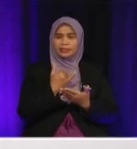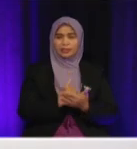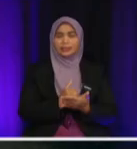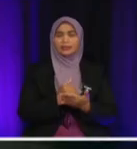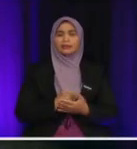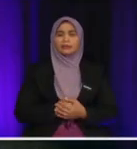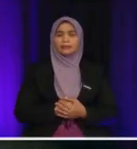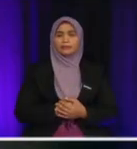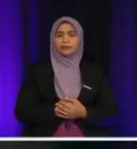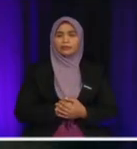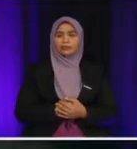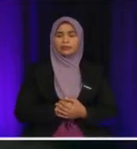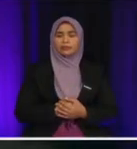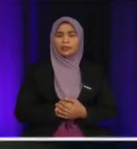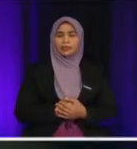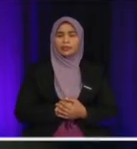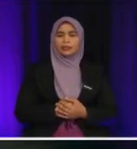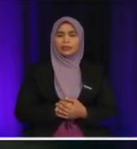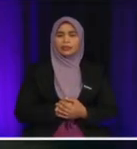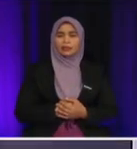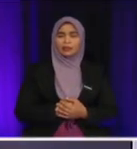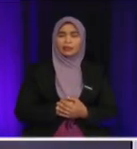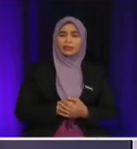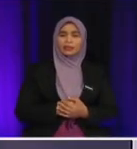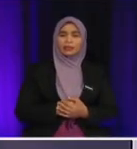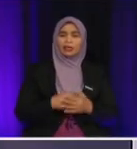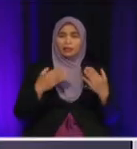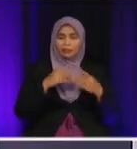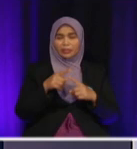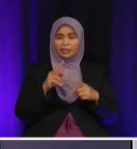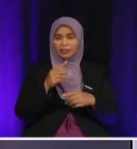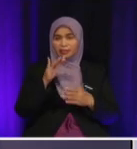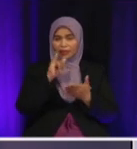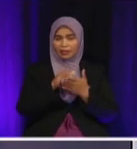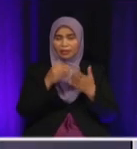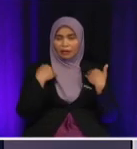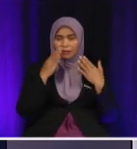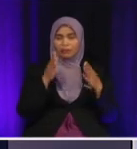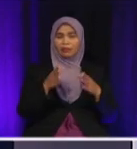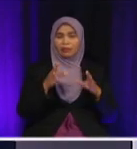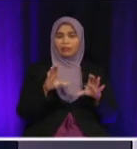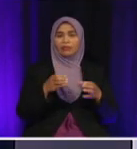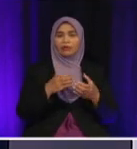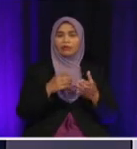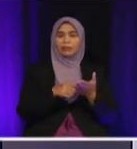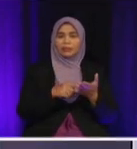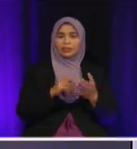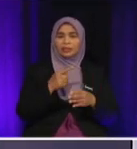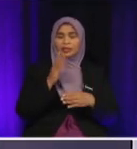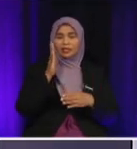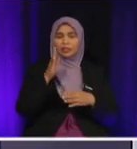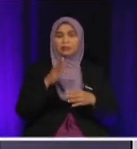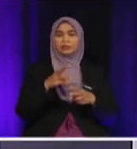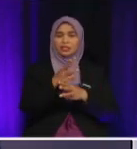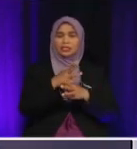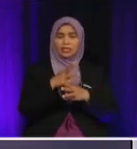Ya, betul lah ya Iman ya. Bila kita yakinlah ada orang memerhatikan kita, nak buat tindakan kat kita, maka kita akan